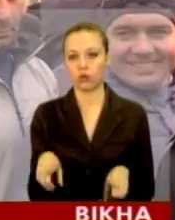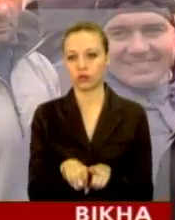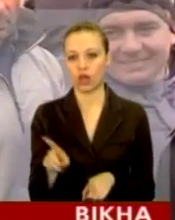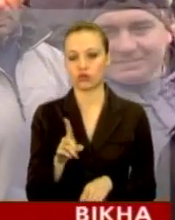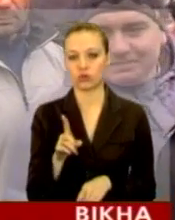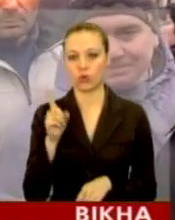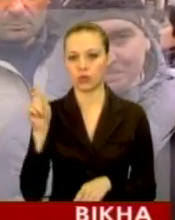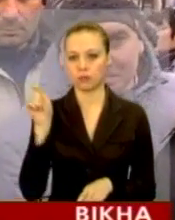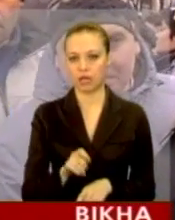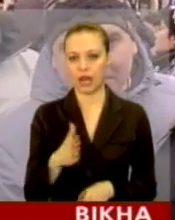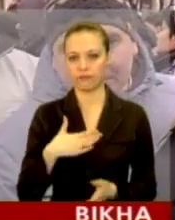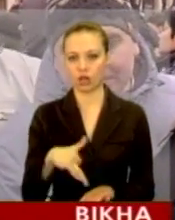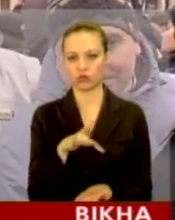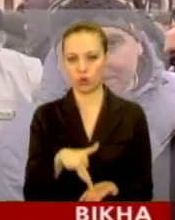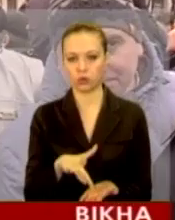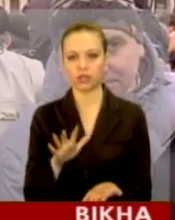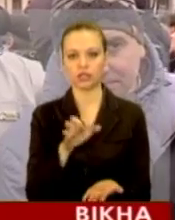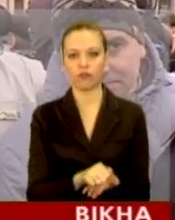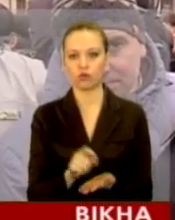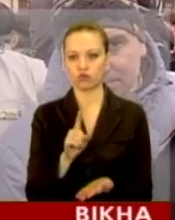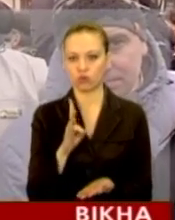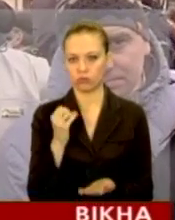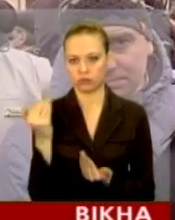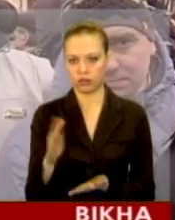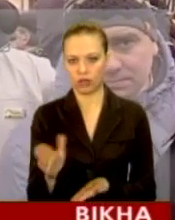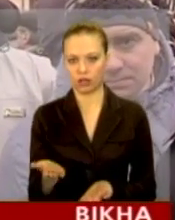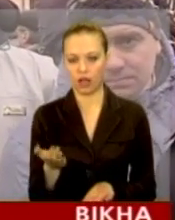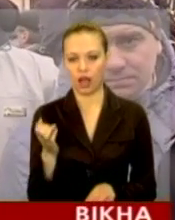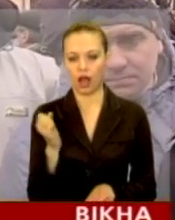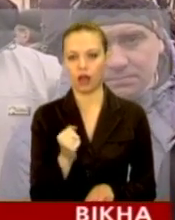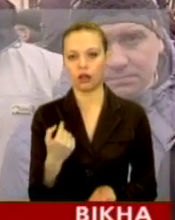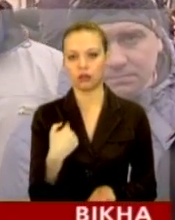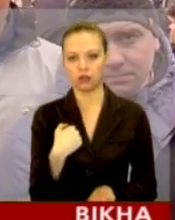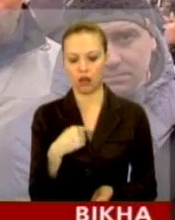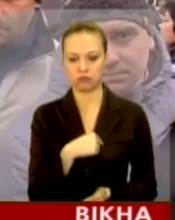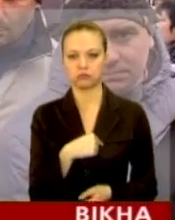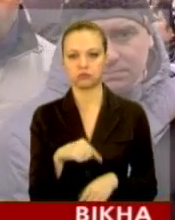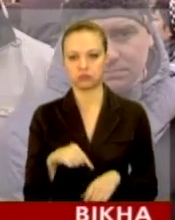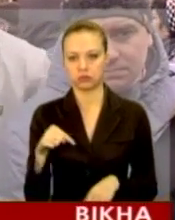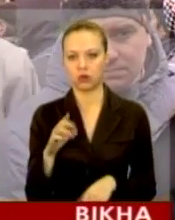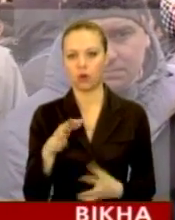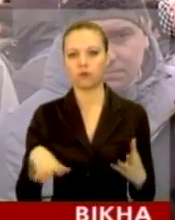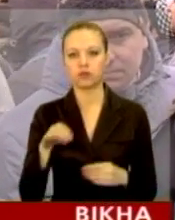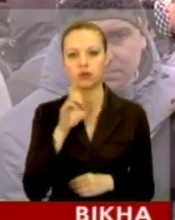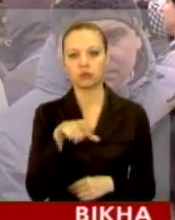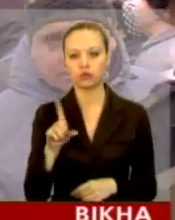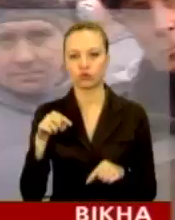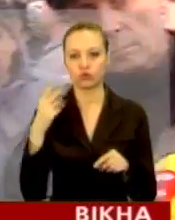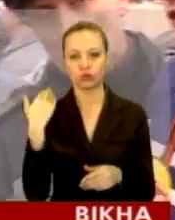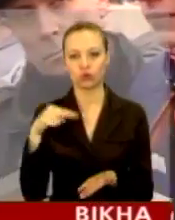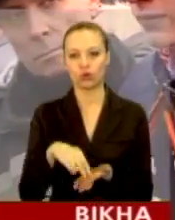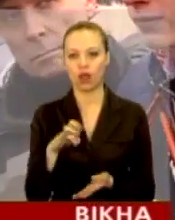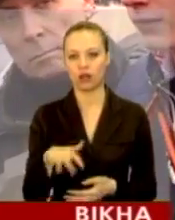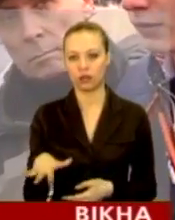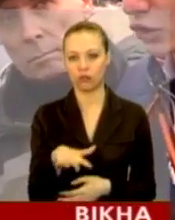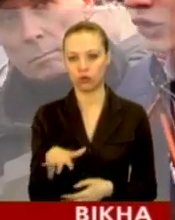они приехали в наш город, захватили то, что им не принадлежит. Я прислушался просто ко всем людям, что стояли тогда на